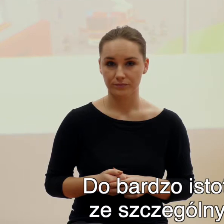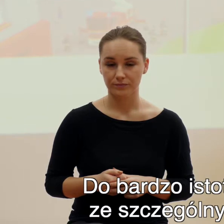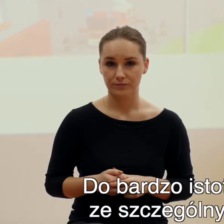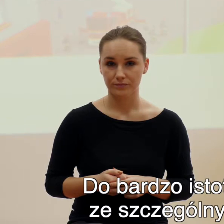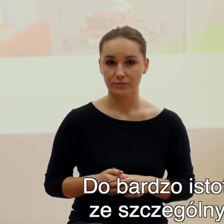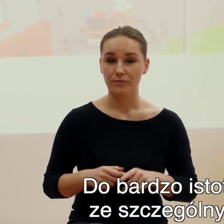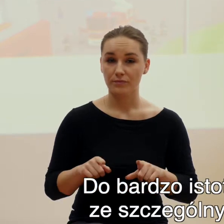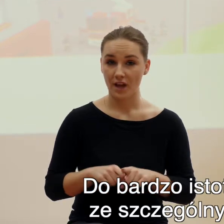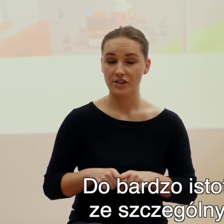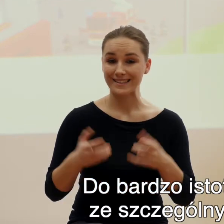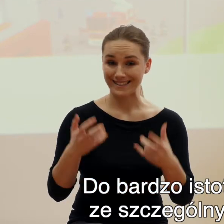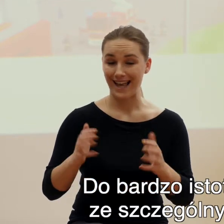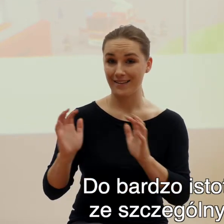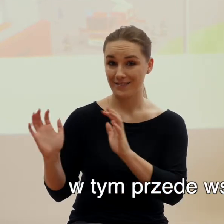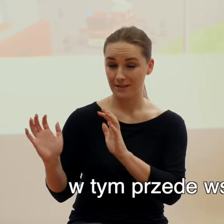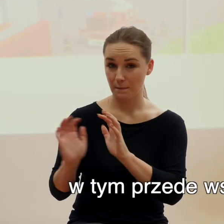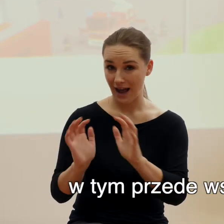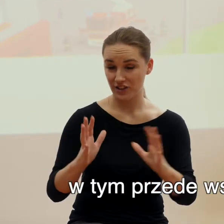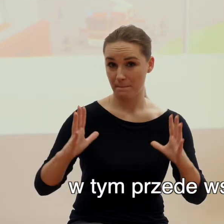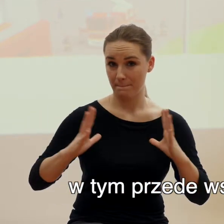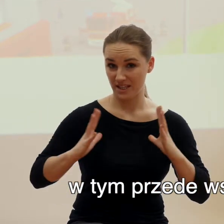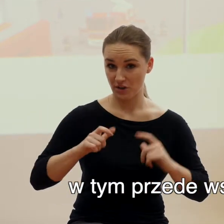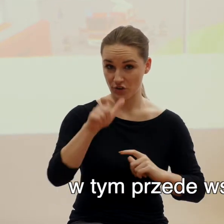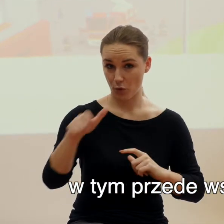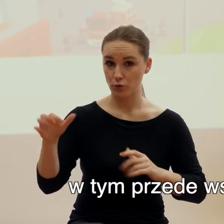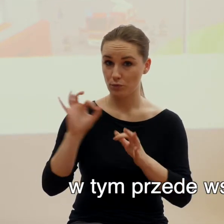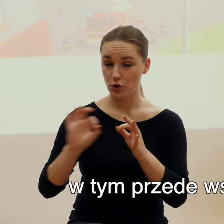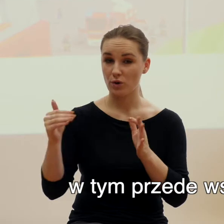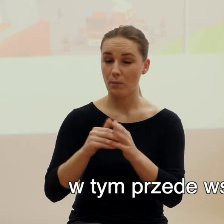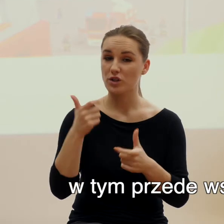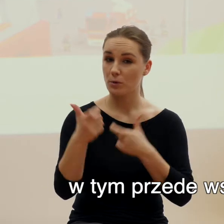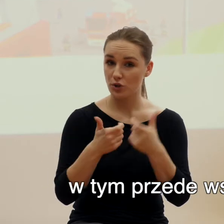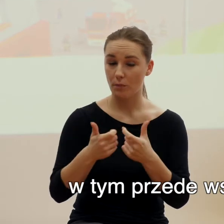szczególnymi potrzebami jest szkolenie pracowników, w tym przede wszystkim szkolenie